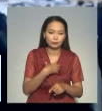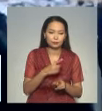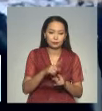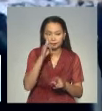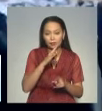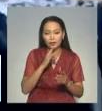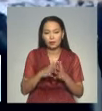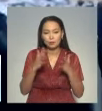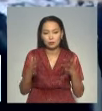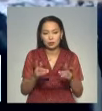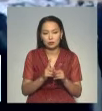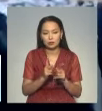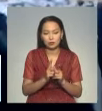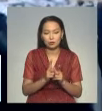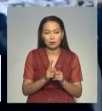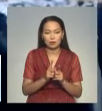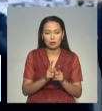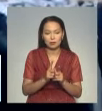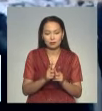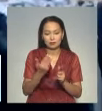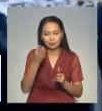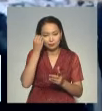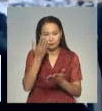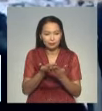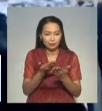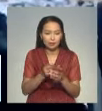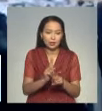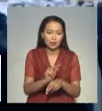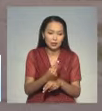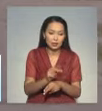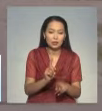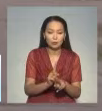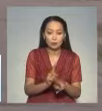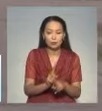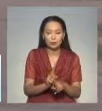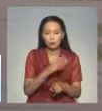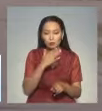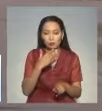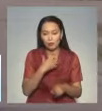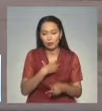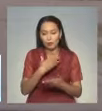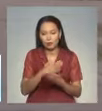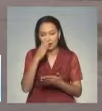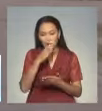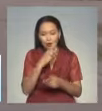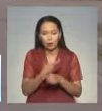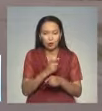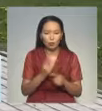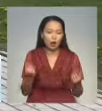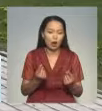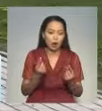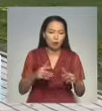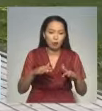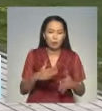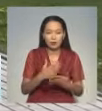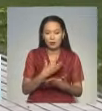үлкен азаматтарға сол солардың тәрбиелеуіне берген. Әкенің орны қашанда бөлек. Қызым қылықты болсын